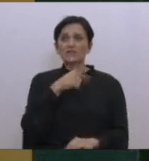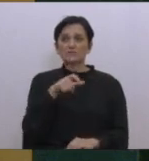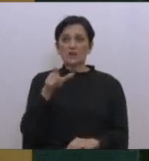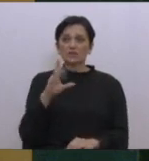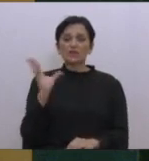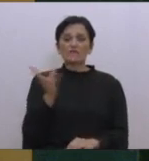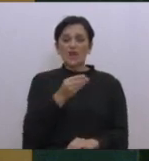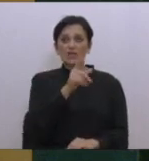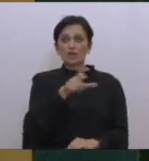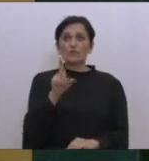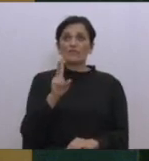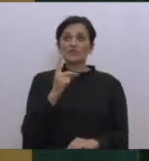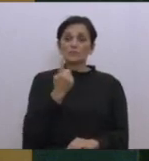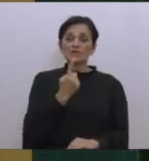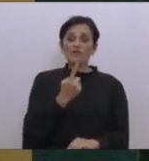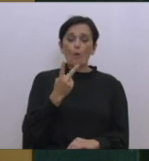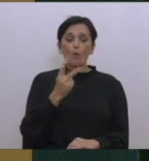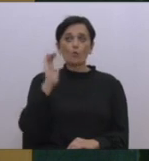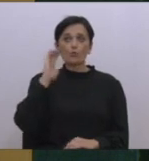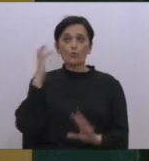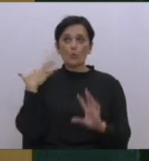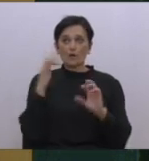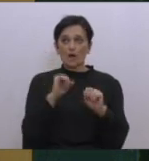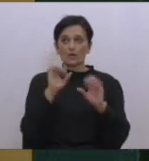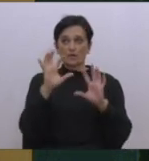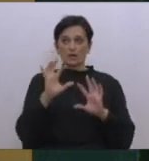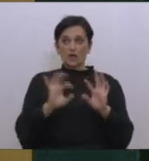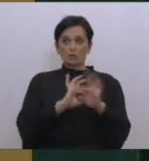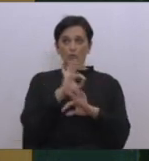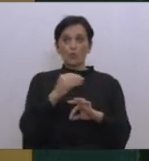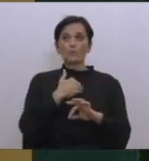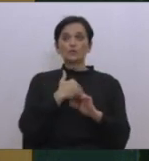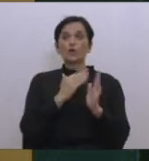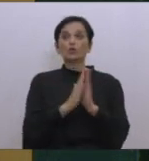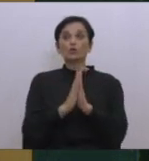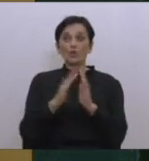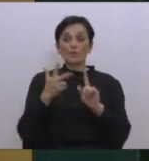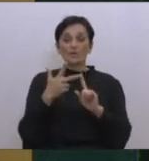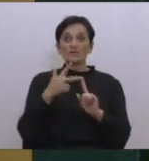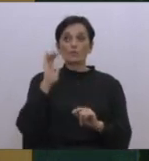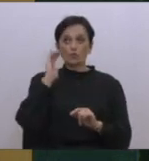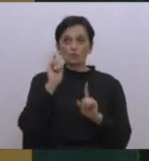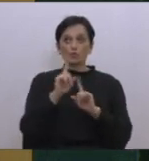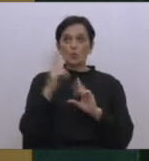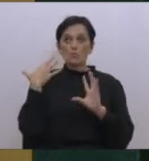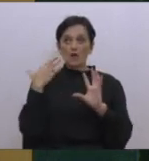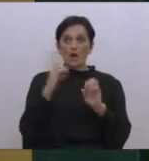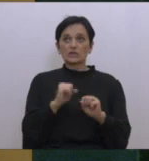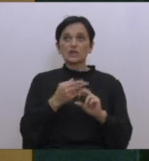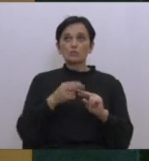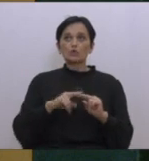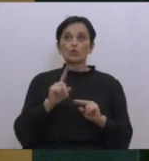ყველა იმ ადამიანს, ვინც პირველ და მეორე მოსმენაზე მხარი დაუჭირა კანონ პროექტს და მინდა გთხოვოთ, რომ მესამე მოსმენითაც მხარი დაუჭიროთ, იმიტომ